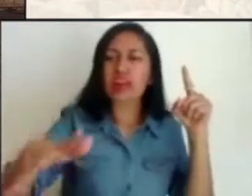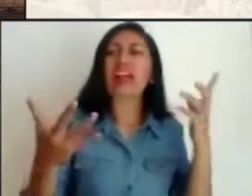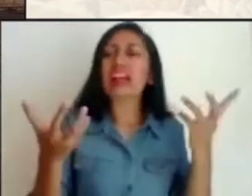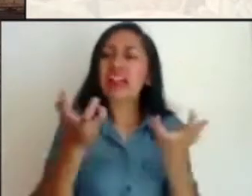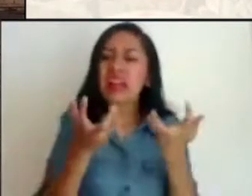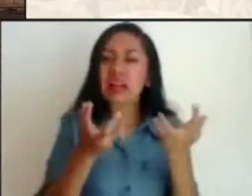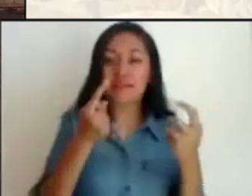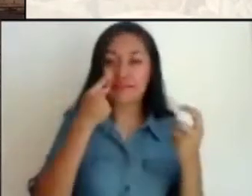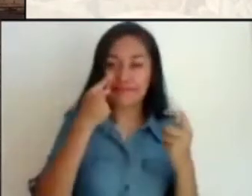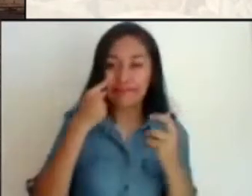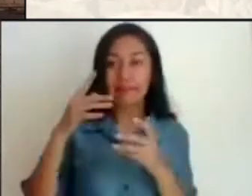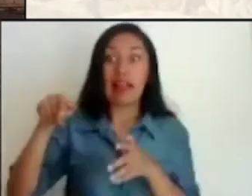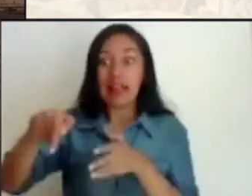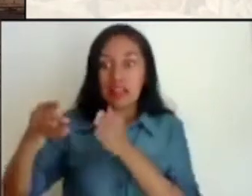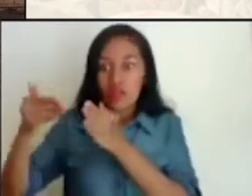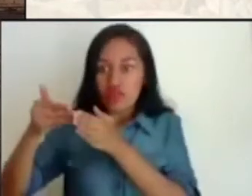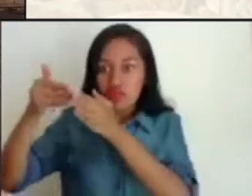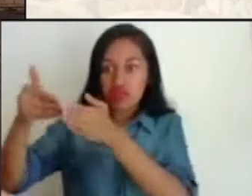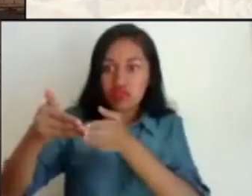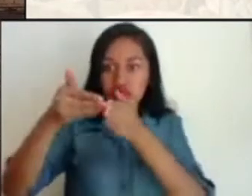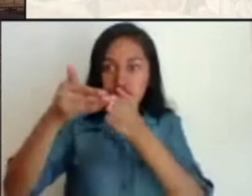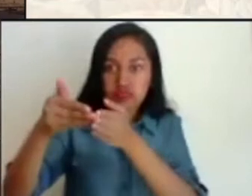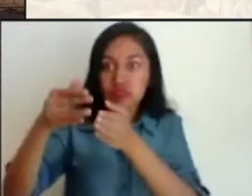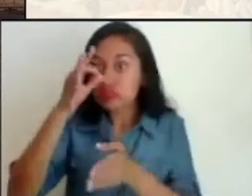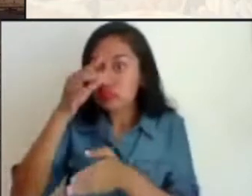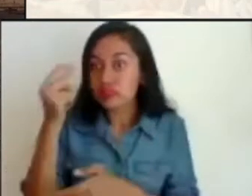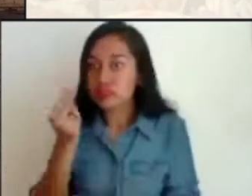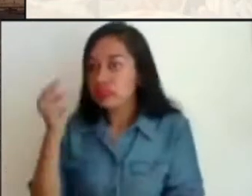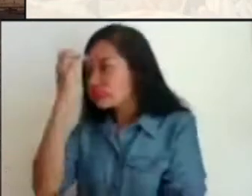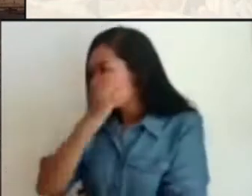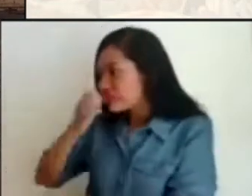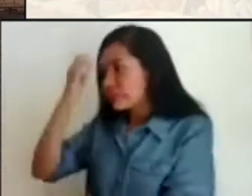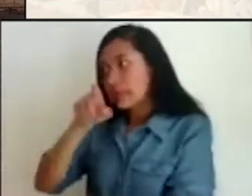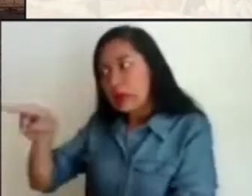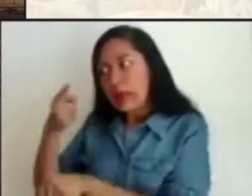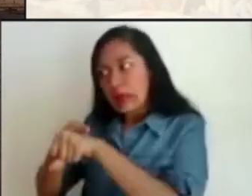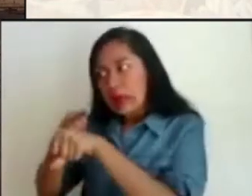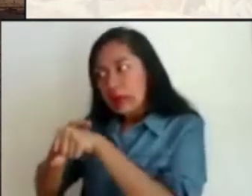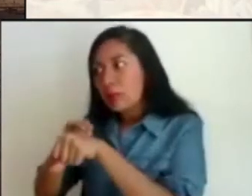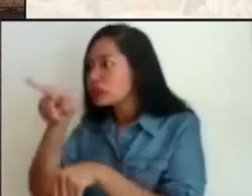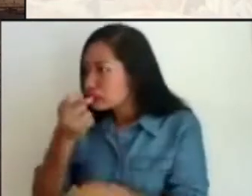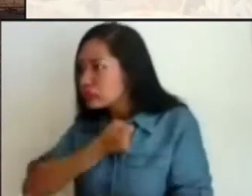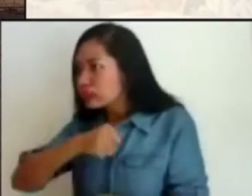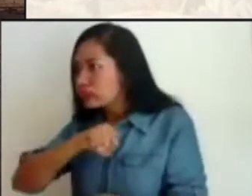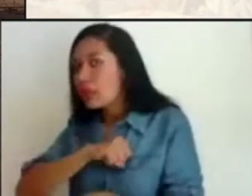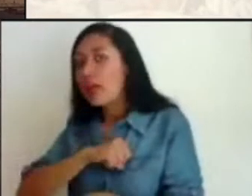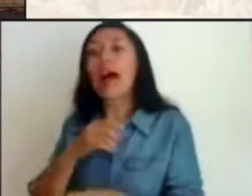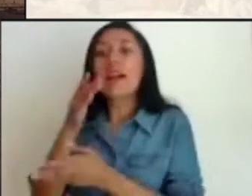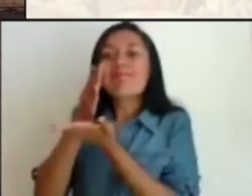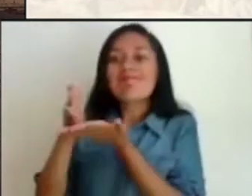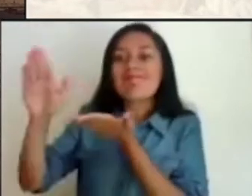en donde además se separara a los enfermos en caso de que se desarrollara la peste. Esto es lo que se llama el lazareto viejo.